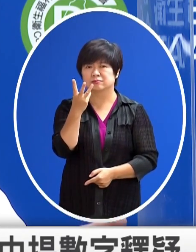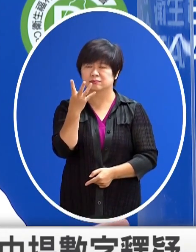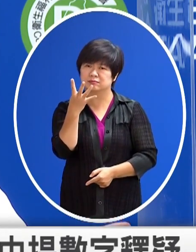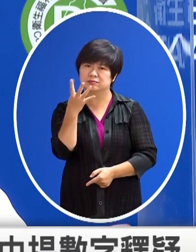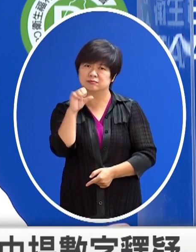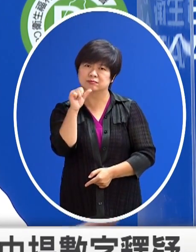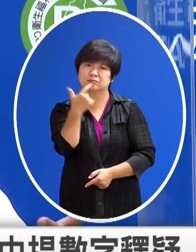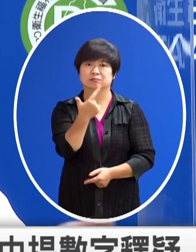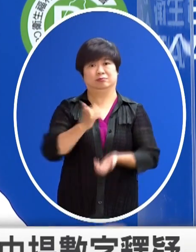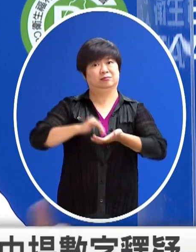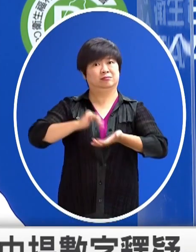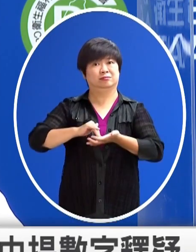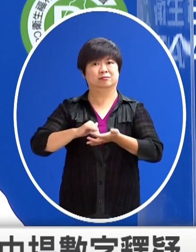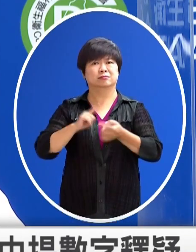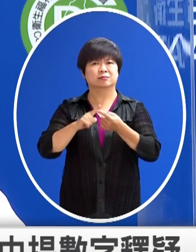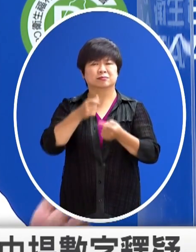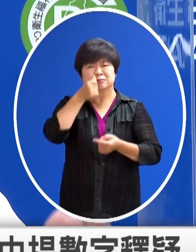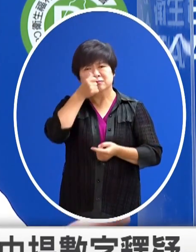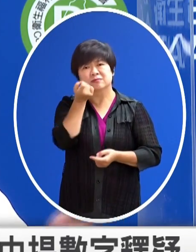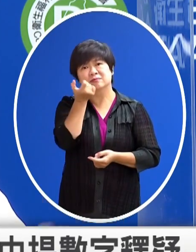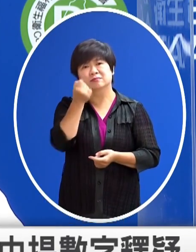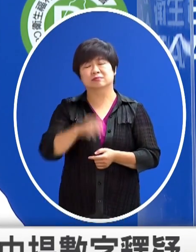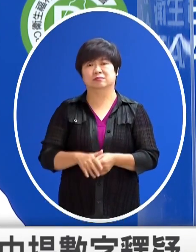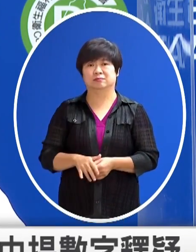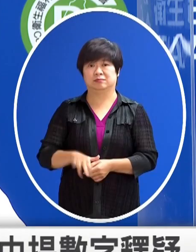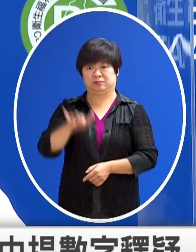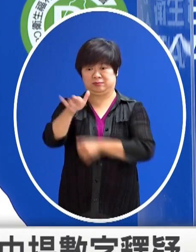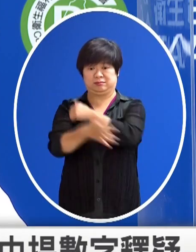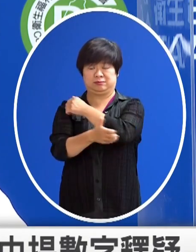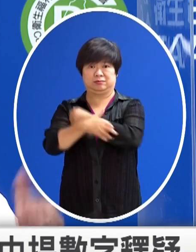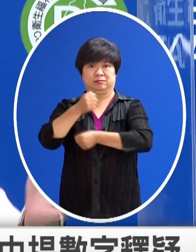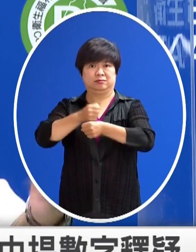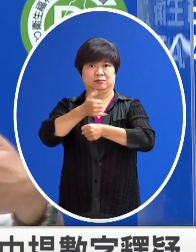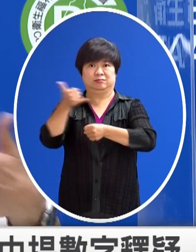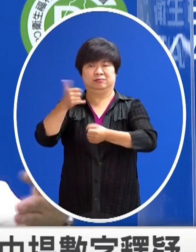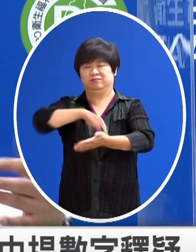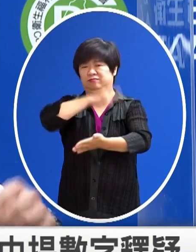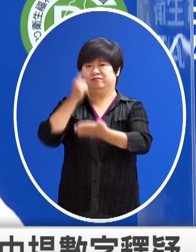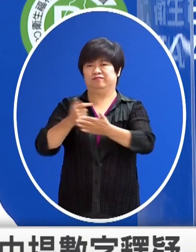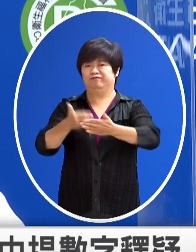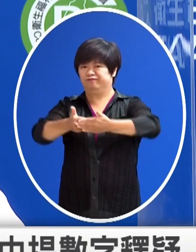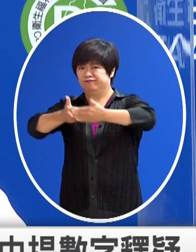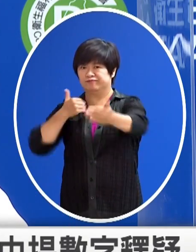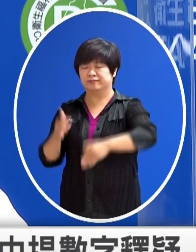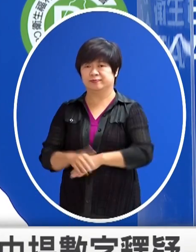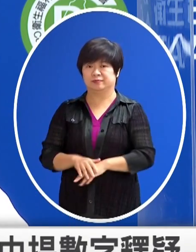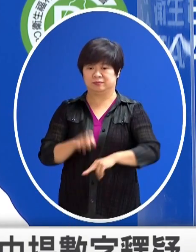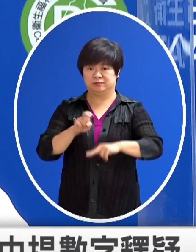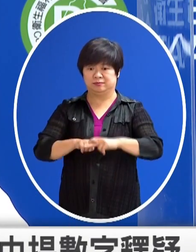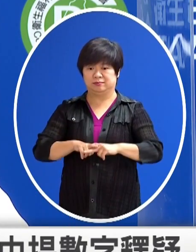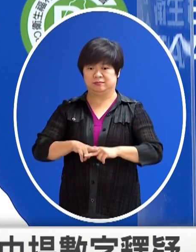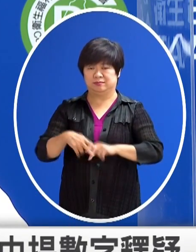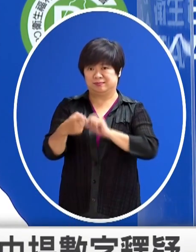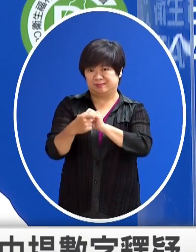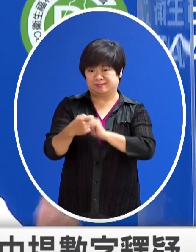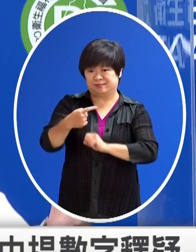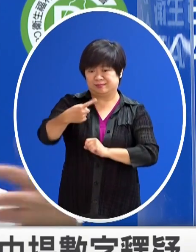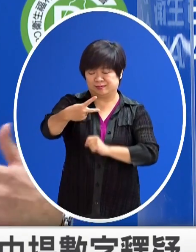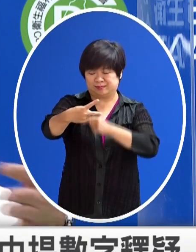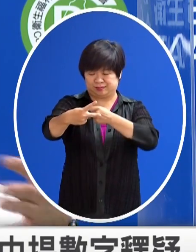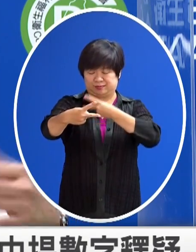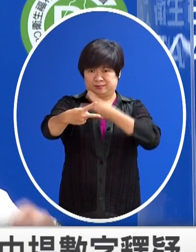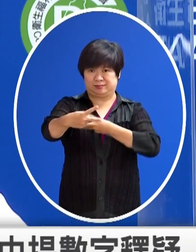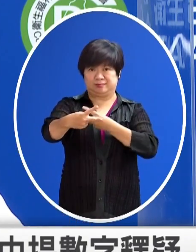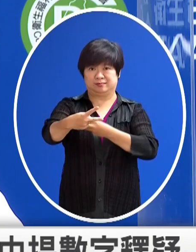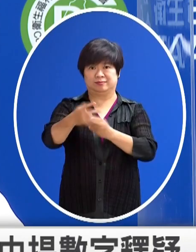这5-6个，那机组员都要去隔离。好，前后两排的，好，我们还要隔。光是在